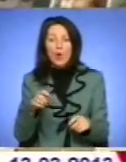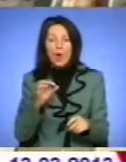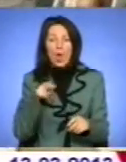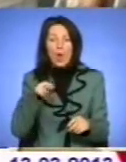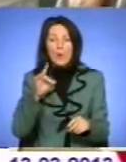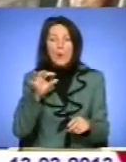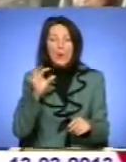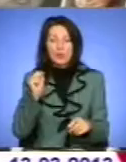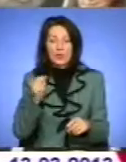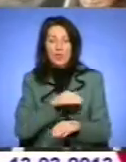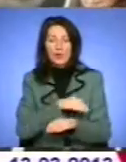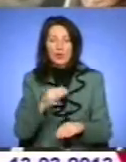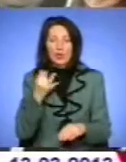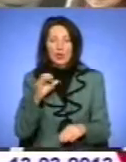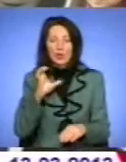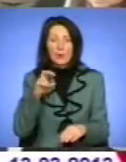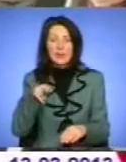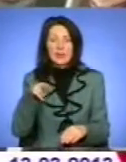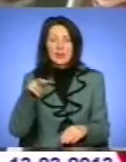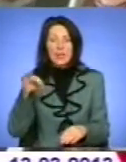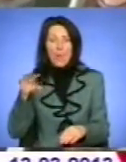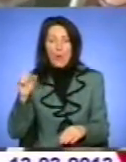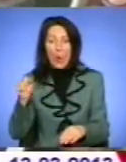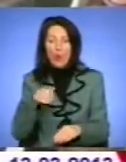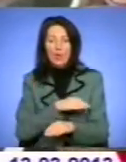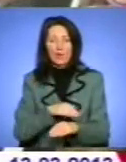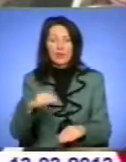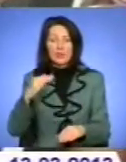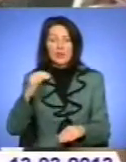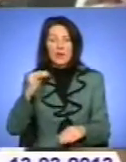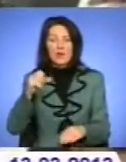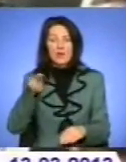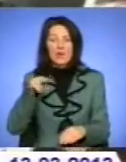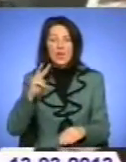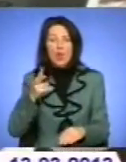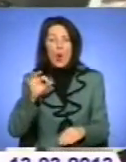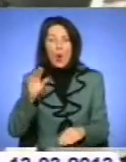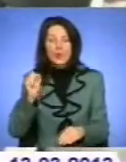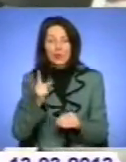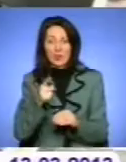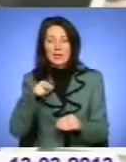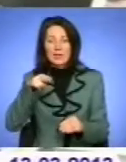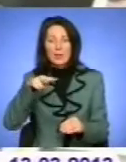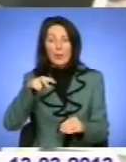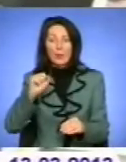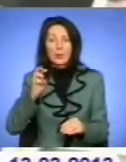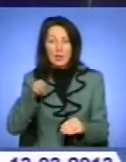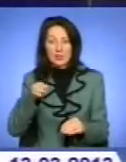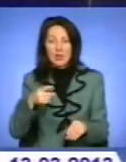та дитячо-юнацького пластового центру на вулиці Федьковича, 11, а також у кожному районному центрі.